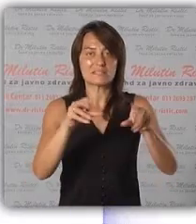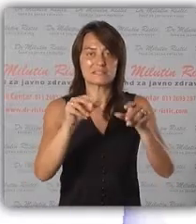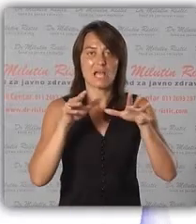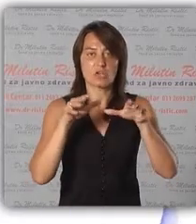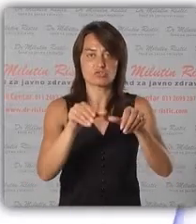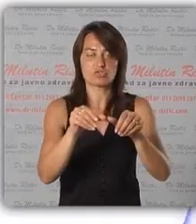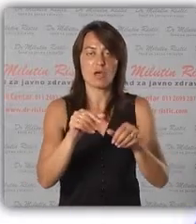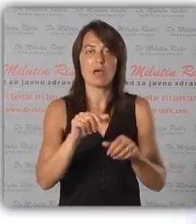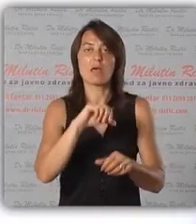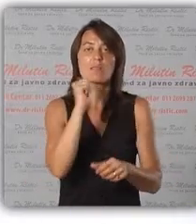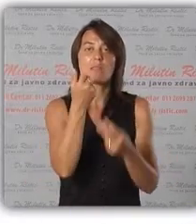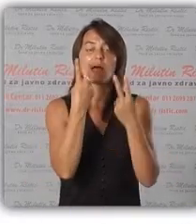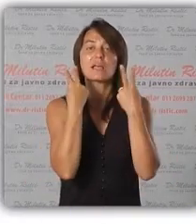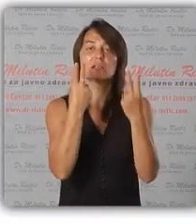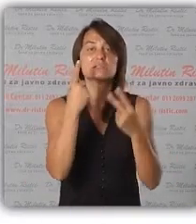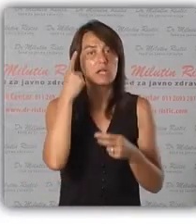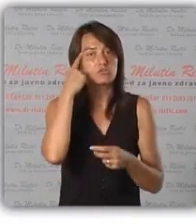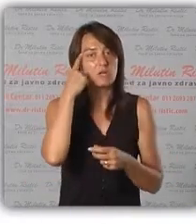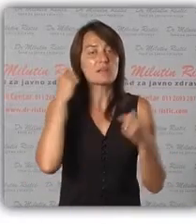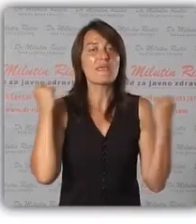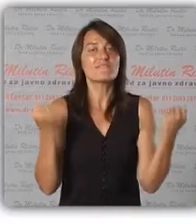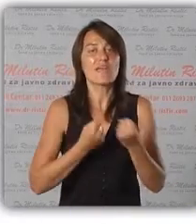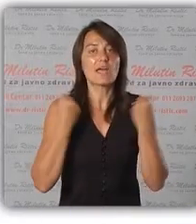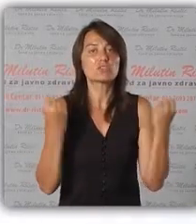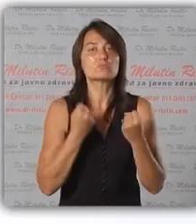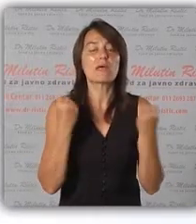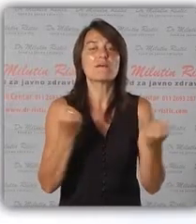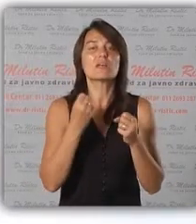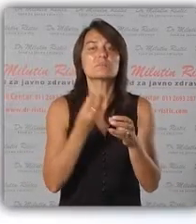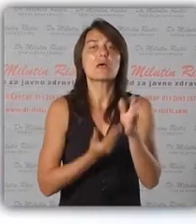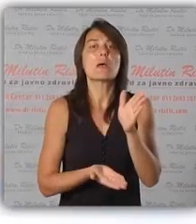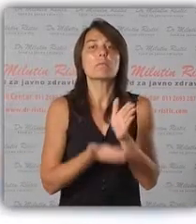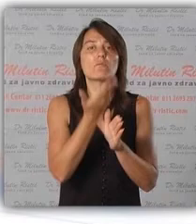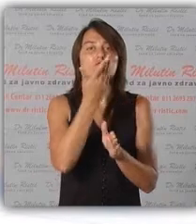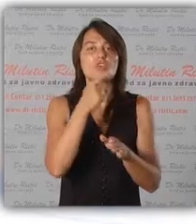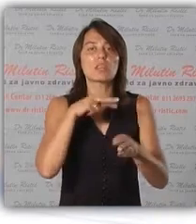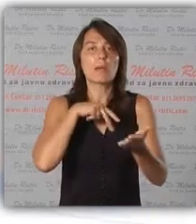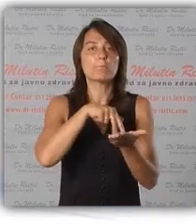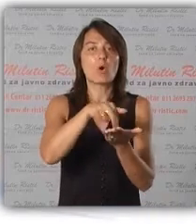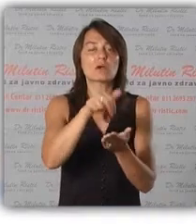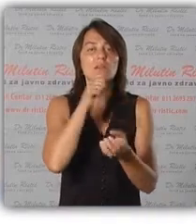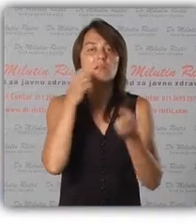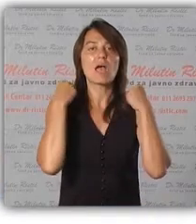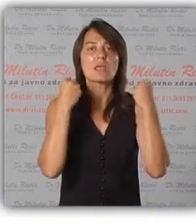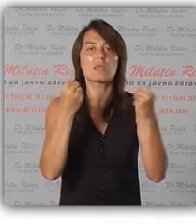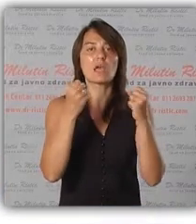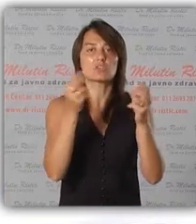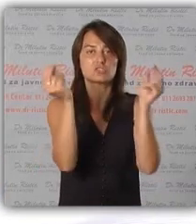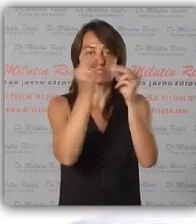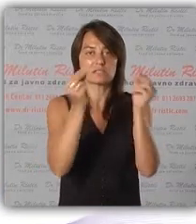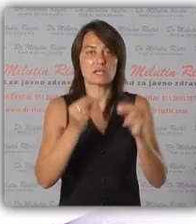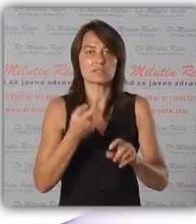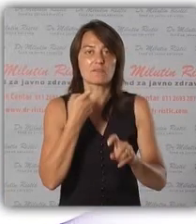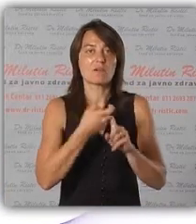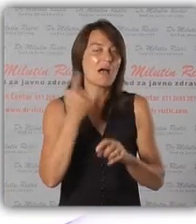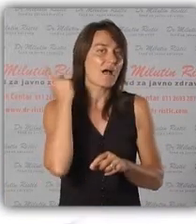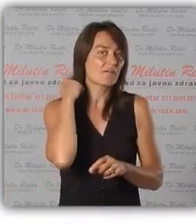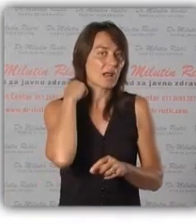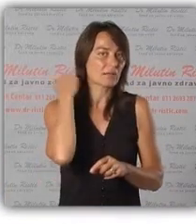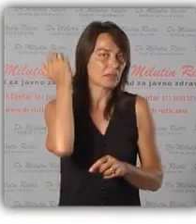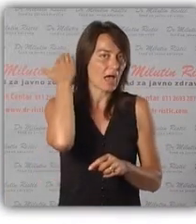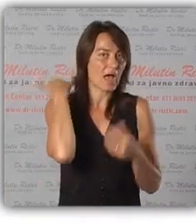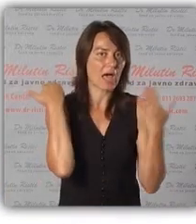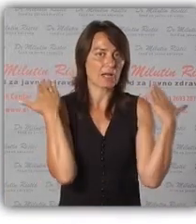ručna masaža, a najznačajnije su vežbe, i to vežbe za povećanje obima pokreta i za jačanje